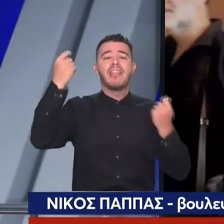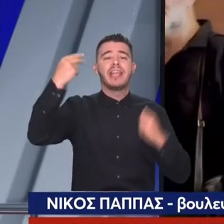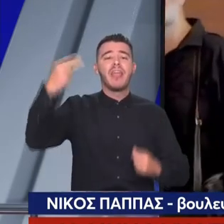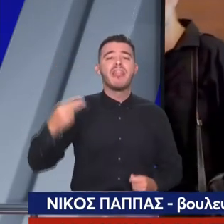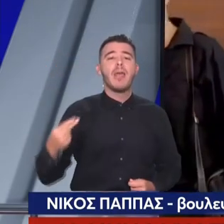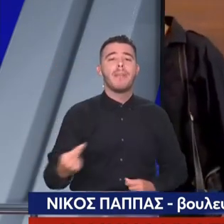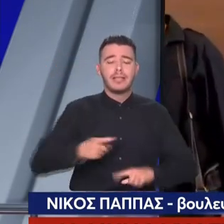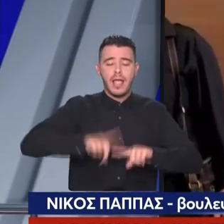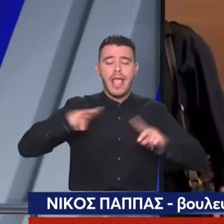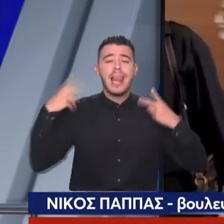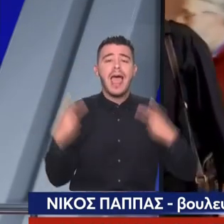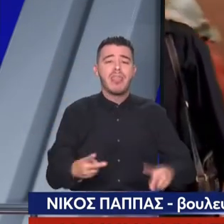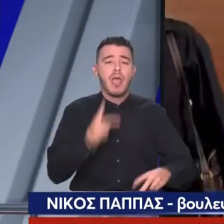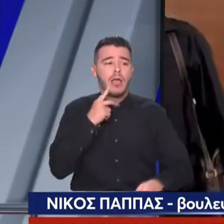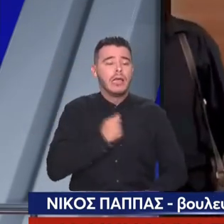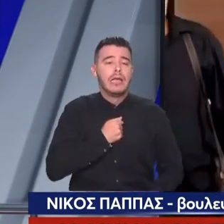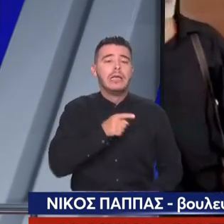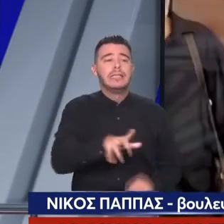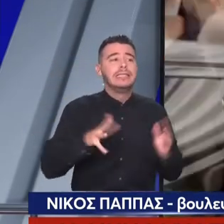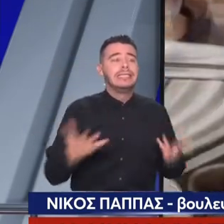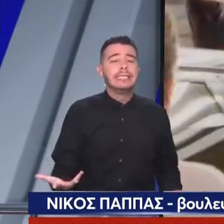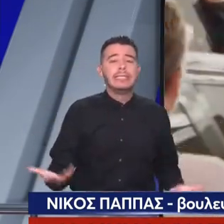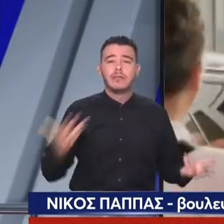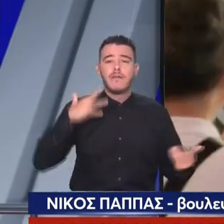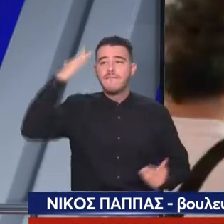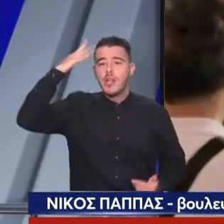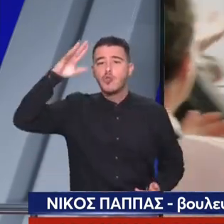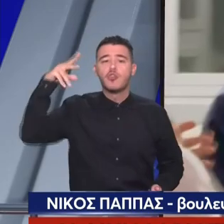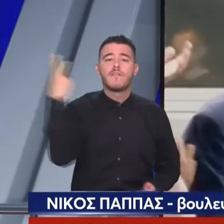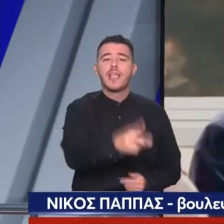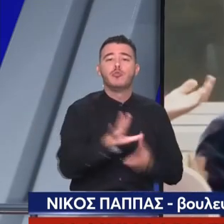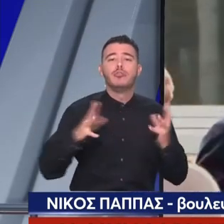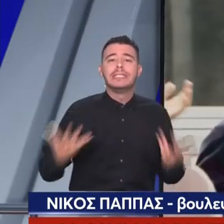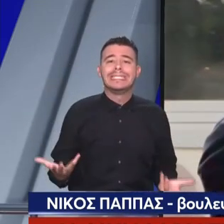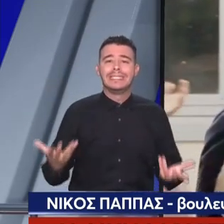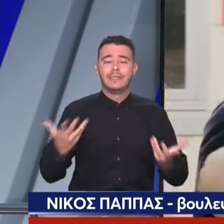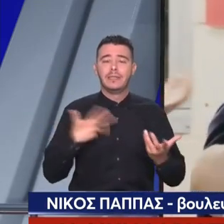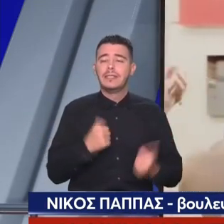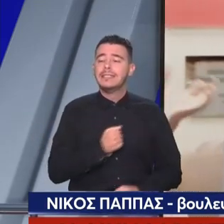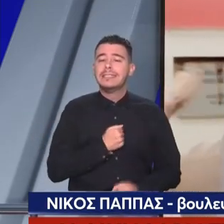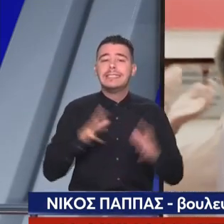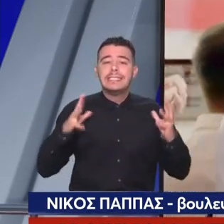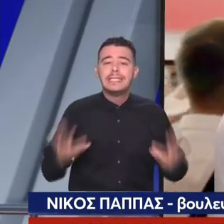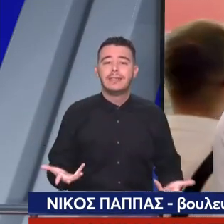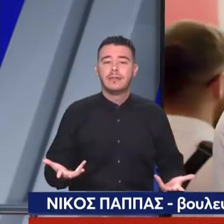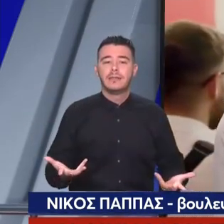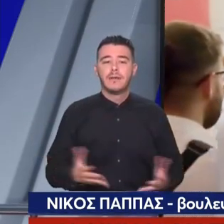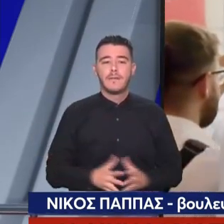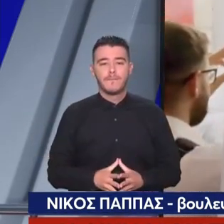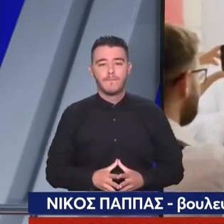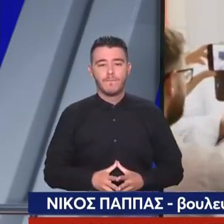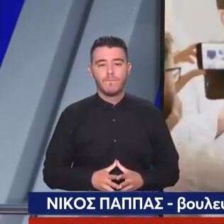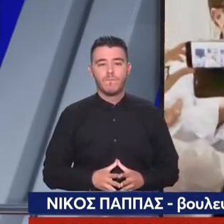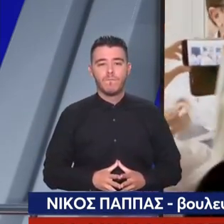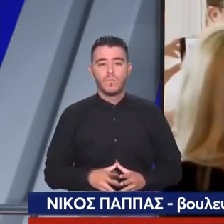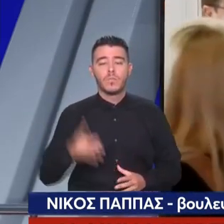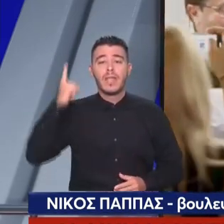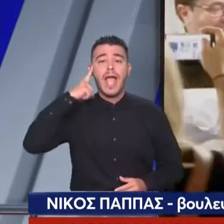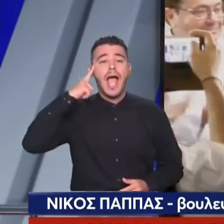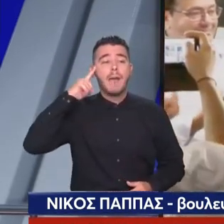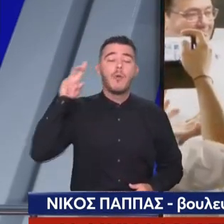ζητάτε. Και σωστά σε μια δημοκρατική διαδικασία. Ανοιχτή, πολύ σωστή. Τι γνώμη, τι θέση, ποια άποψη έχει για